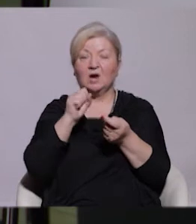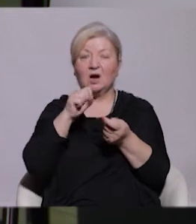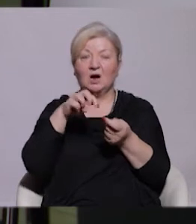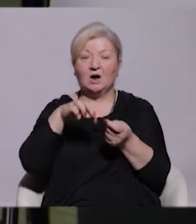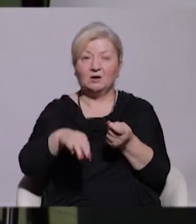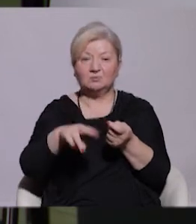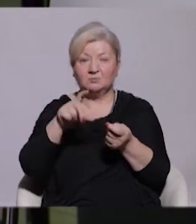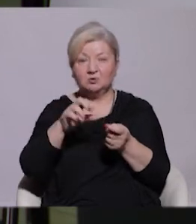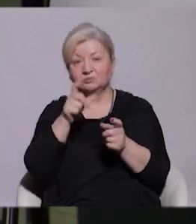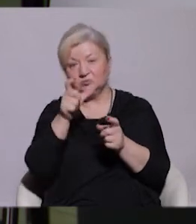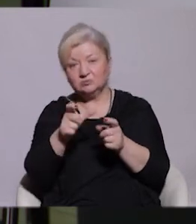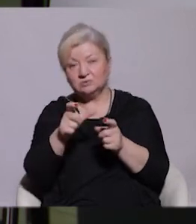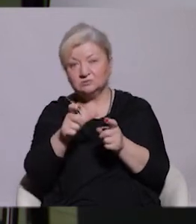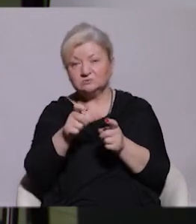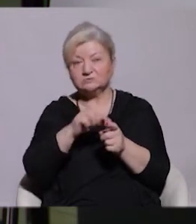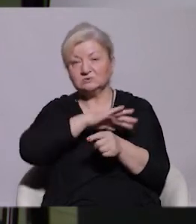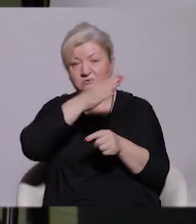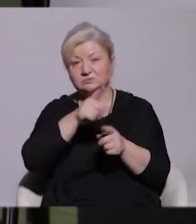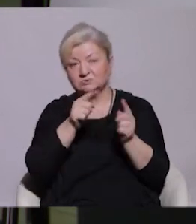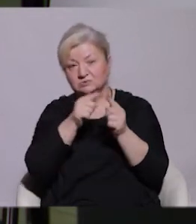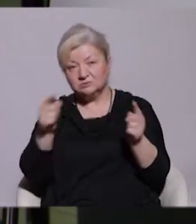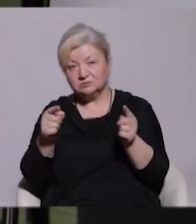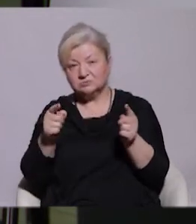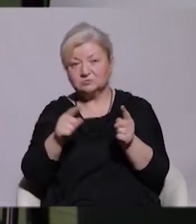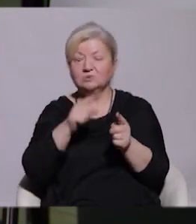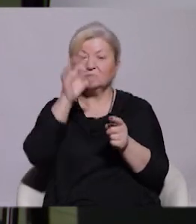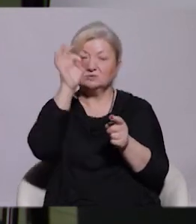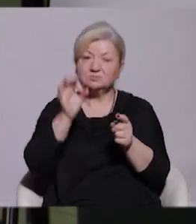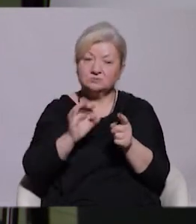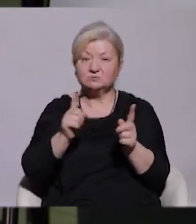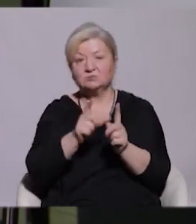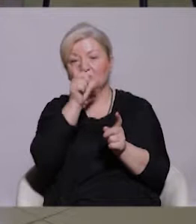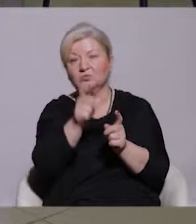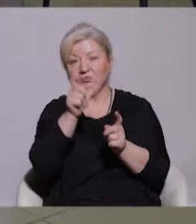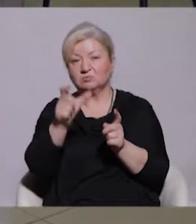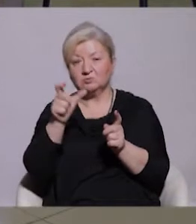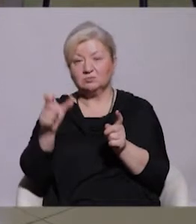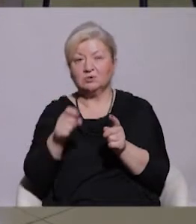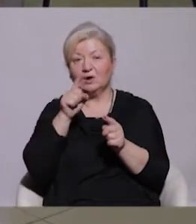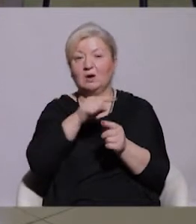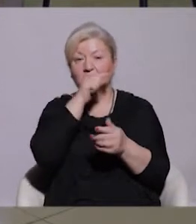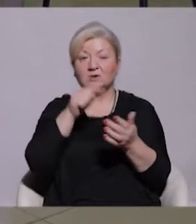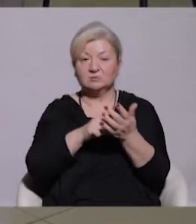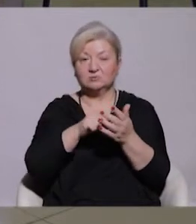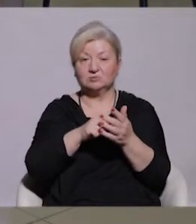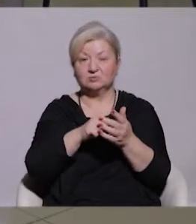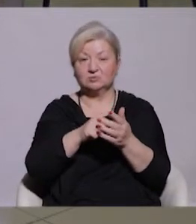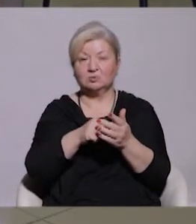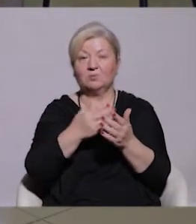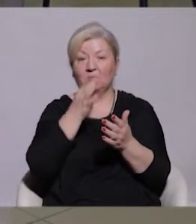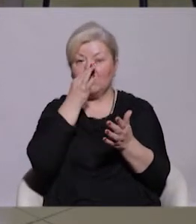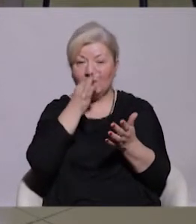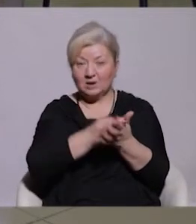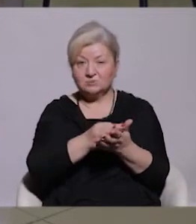ამპლიტუდაზე, ტალღის სიგრძეზე, სიხშირეზე თუ პერიოდზე. ამ კითხვას რო პასუხი გავცეთ,